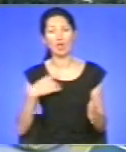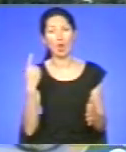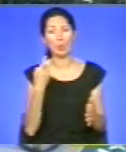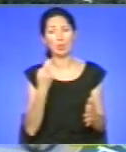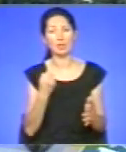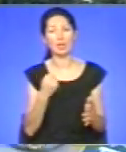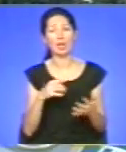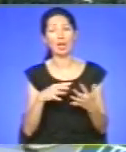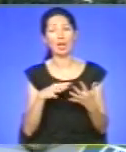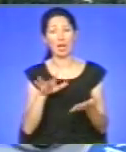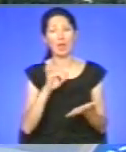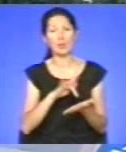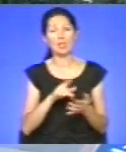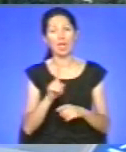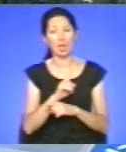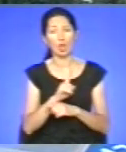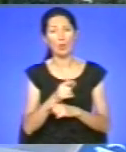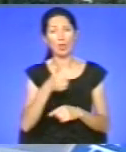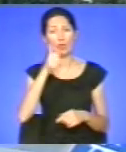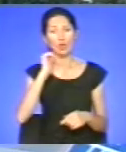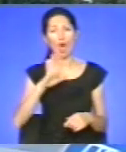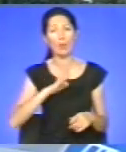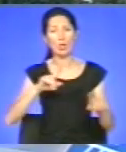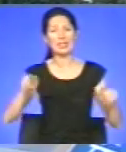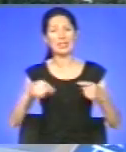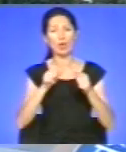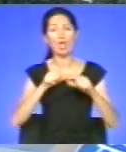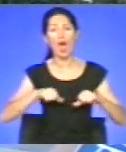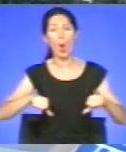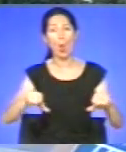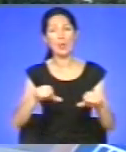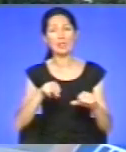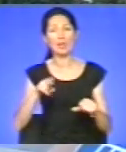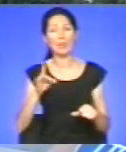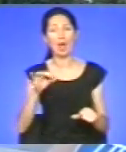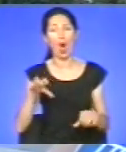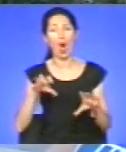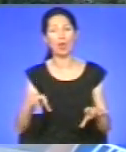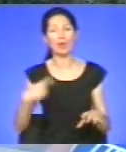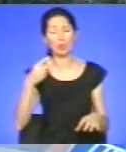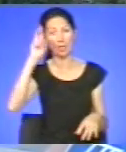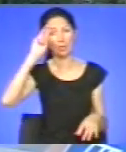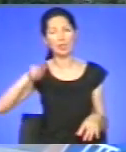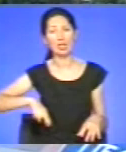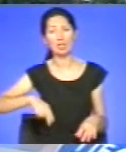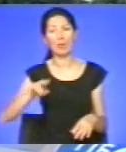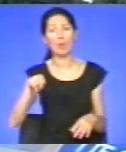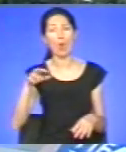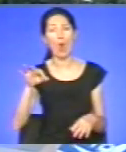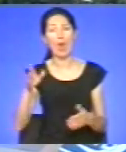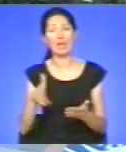Тернополя. Значить, вчора була створена комісія при голові облдержадміністрації по ліквідації